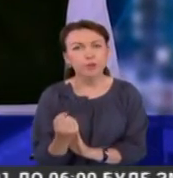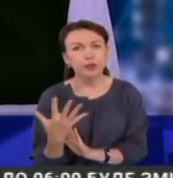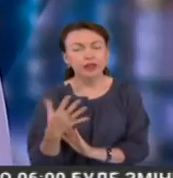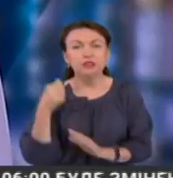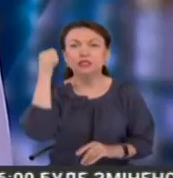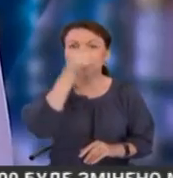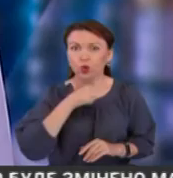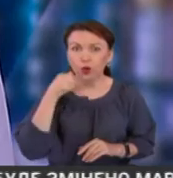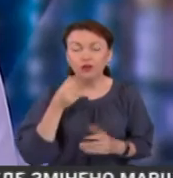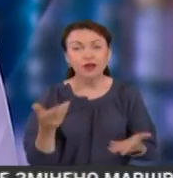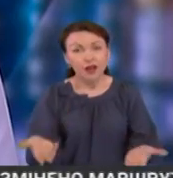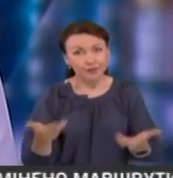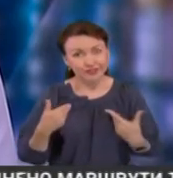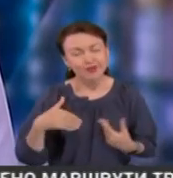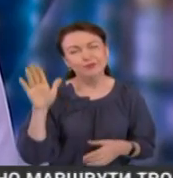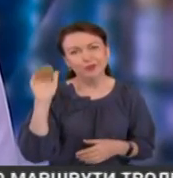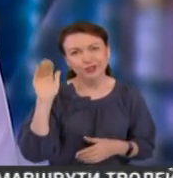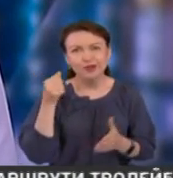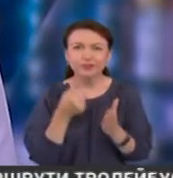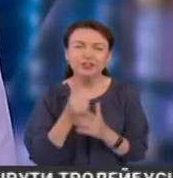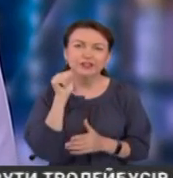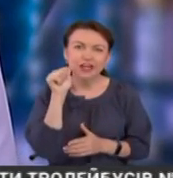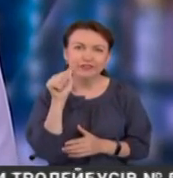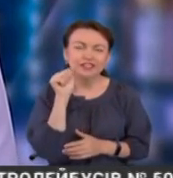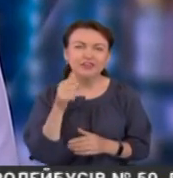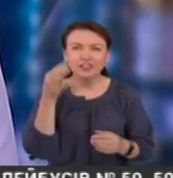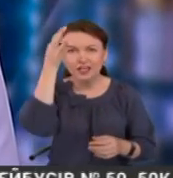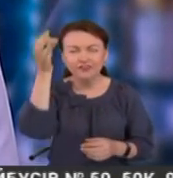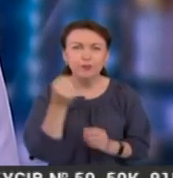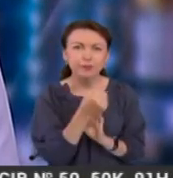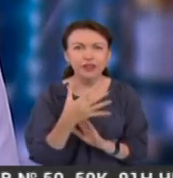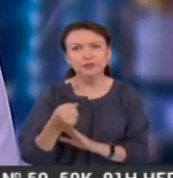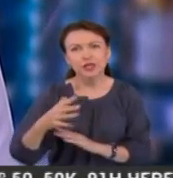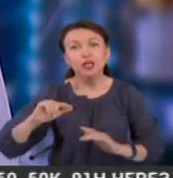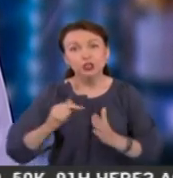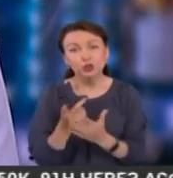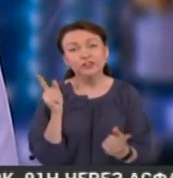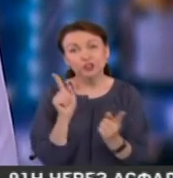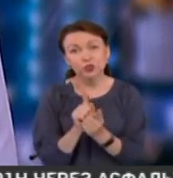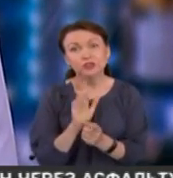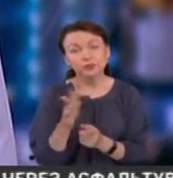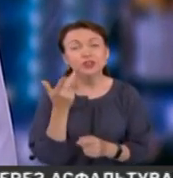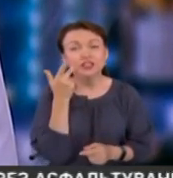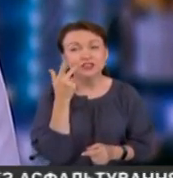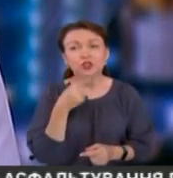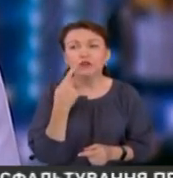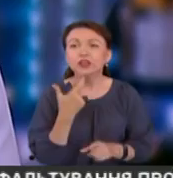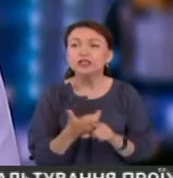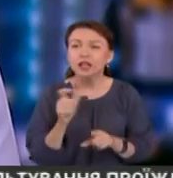роках. Ми ж з вами прощаємось до завтра. Завтра рівно о 15:15 ми знову з вами зустрінемось і будемо, як завжди,